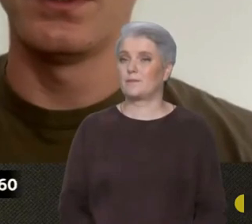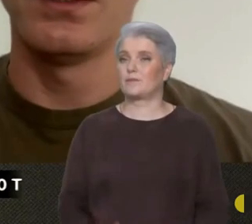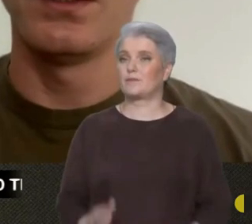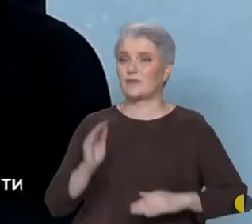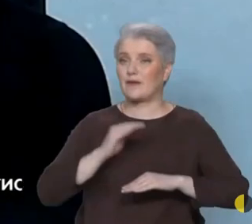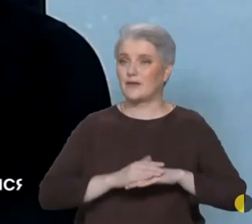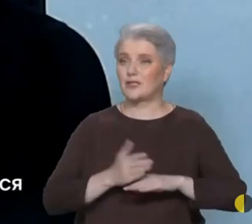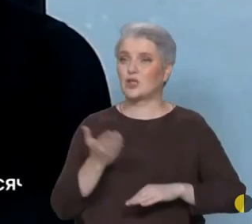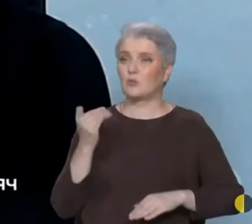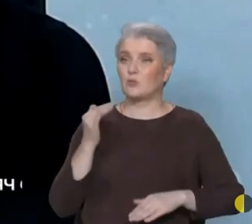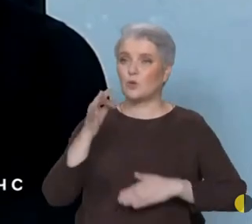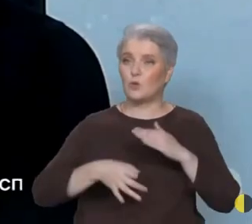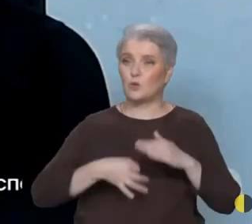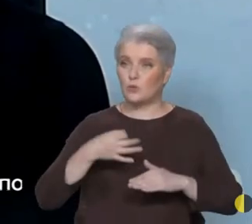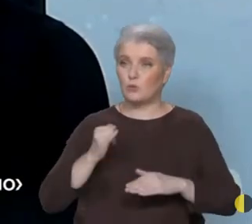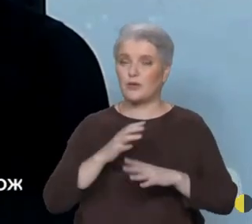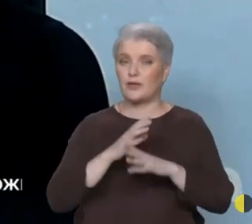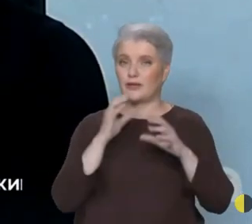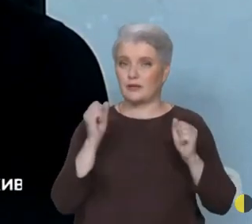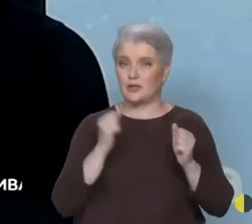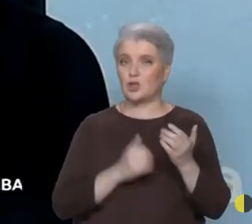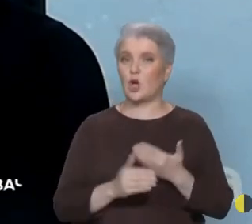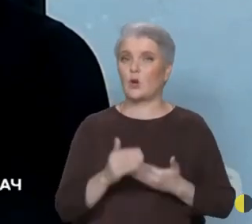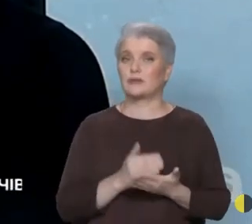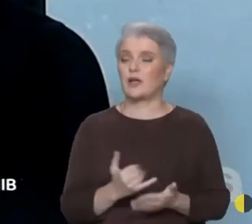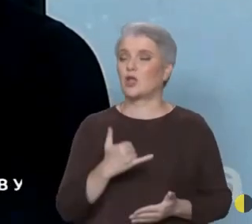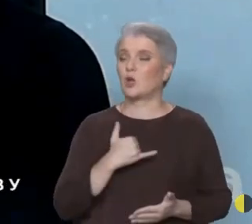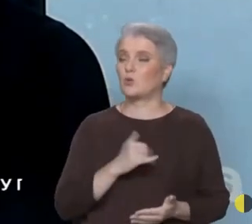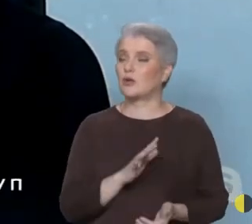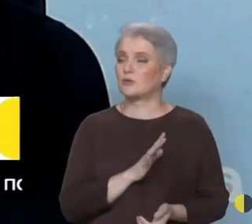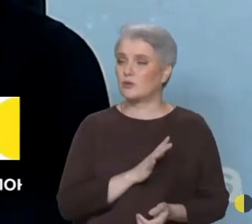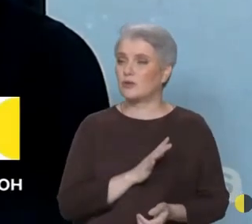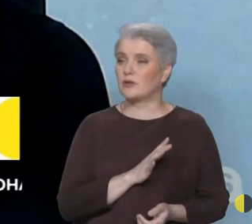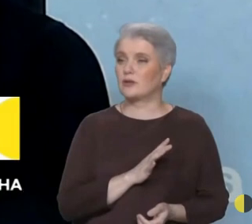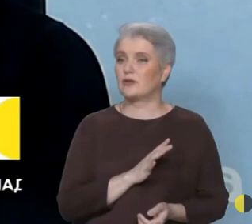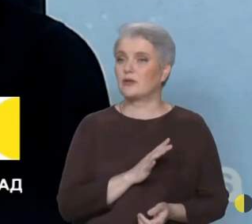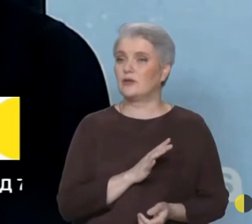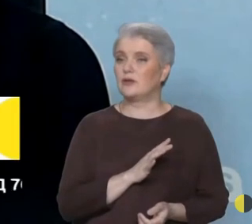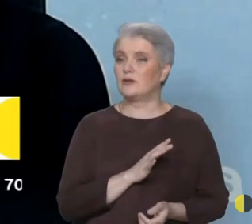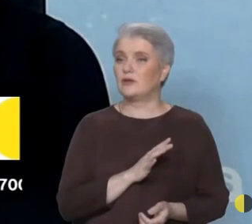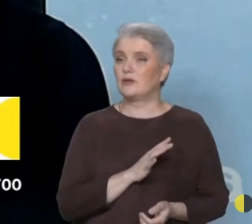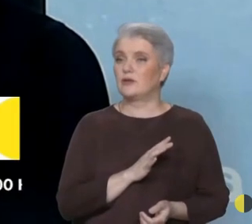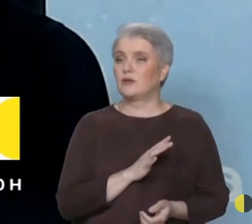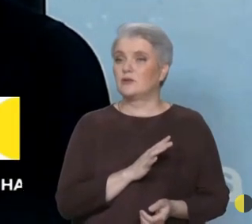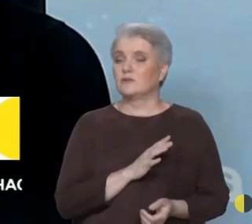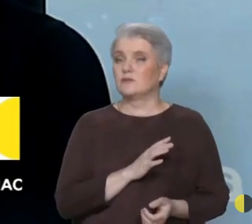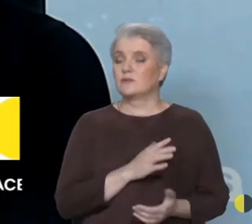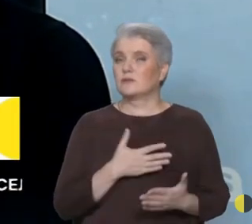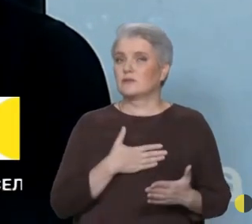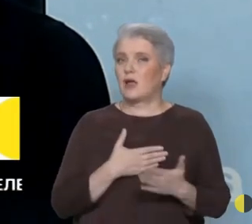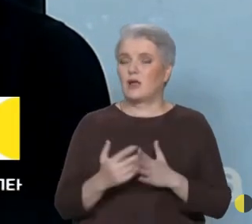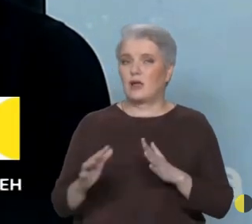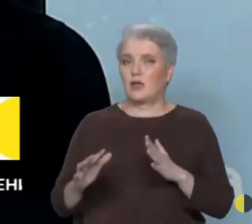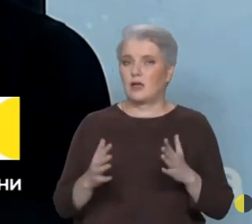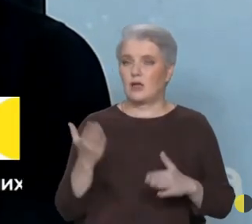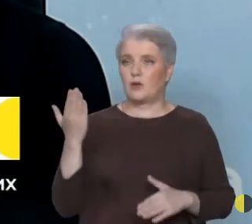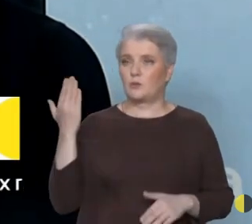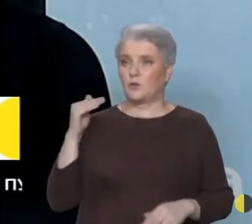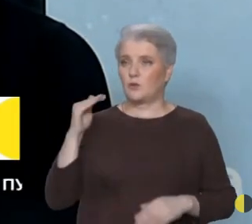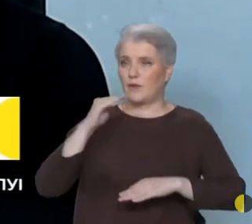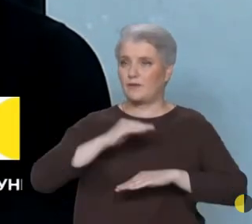вечір минулої доби і ніч остання у нас були доволі такі насичені.